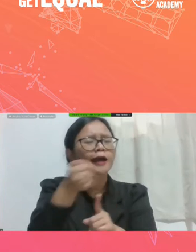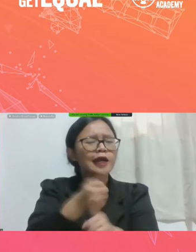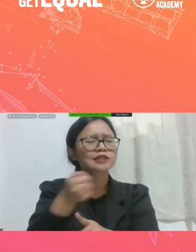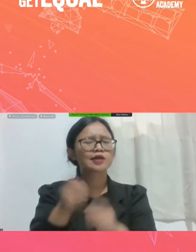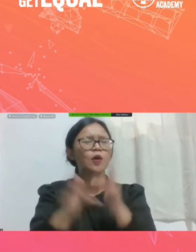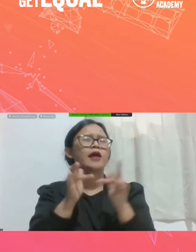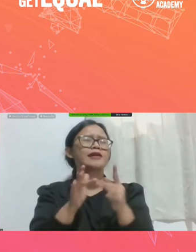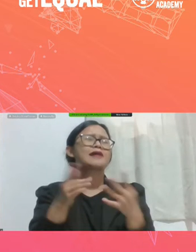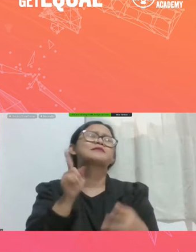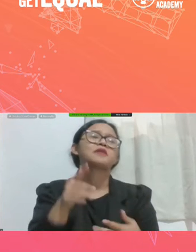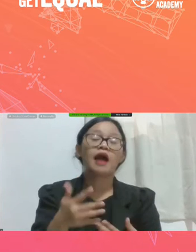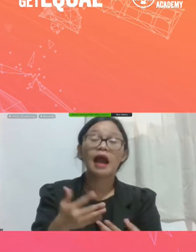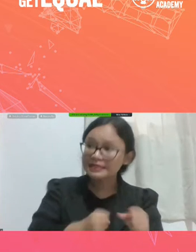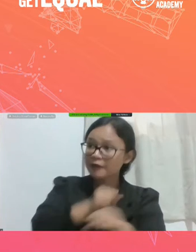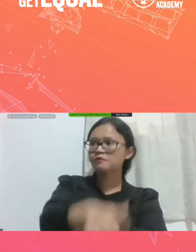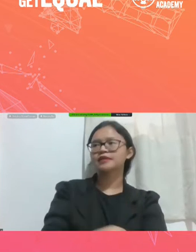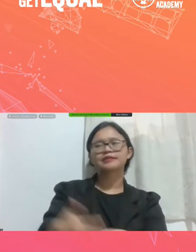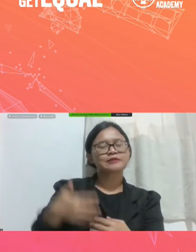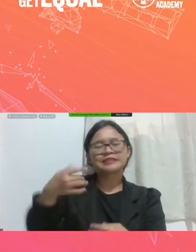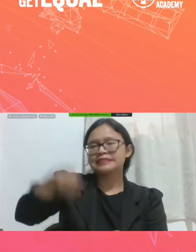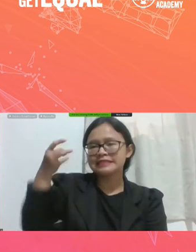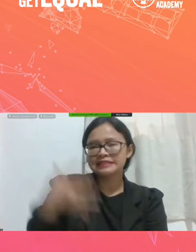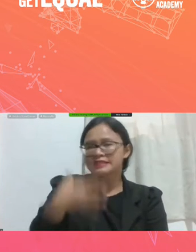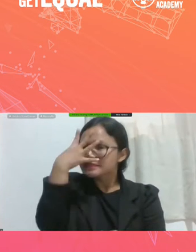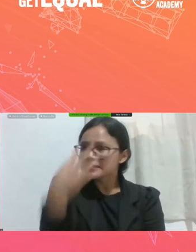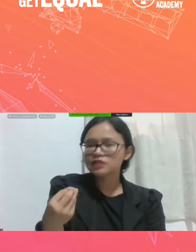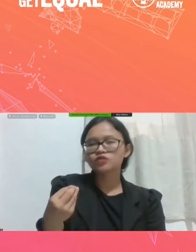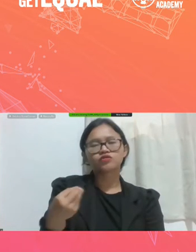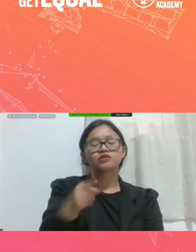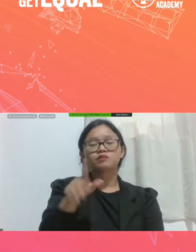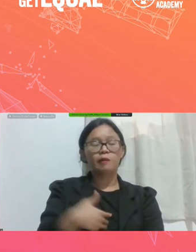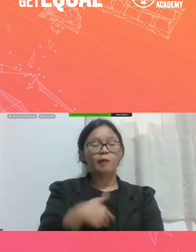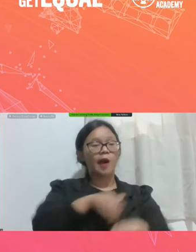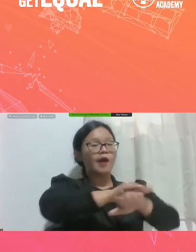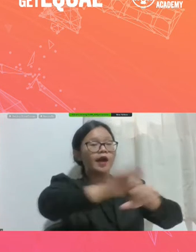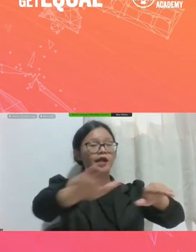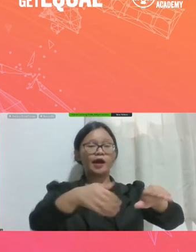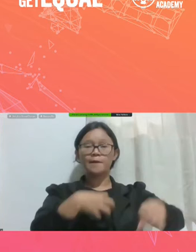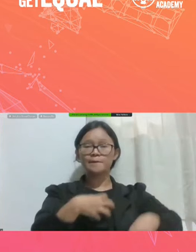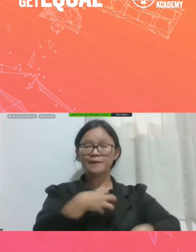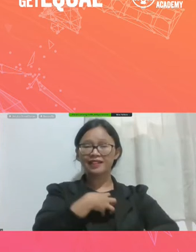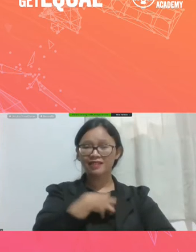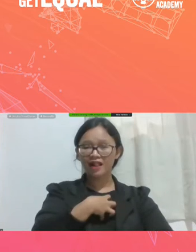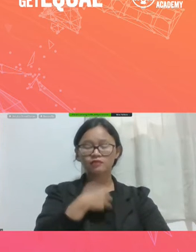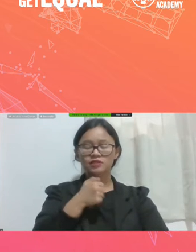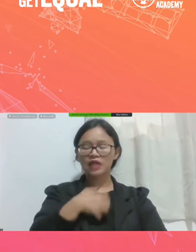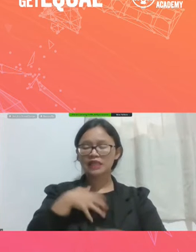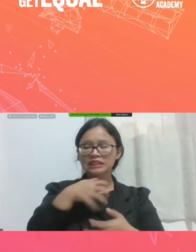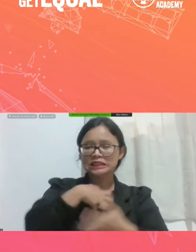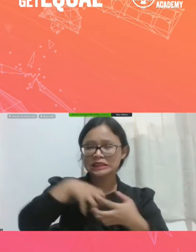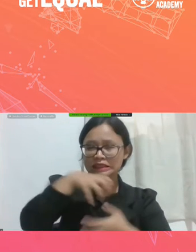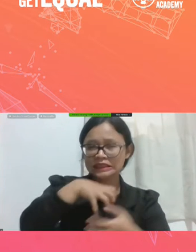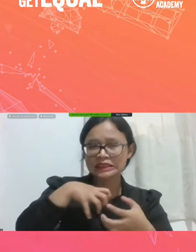juga, ini serius sekali dampaknya. Jadi anak-anak ini bisa secara mental ya, secara mental bisa terganggu,